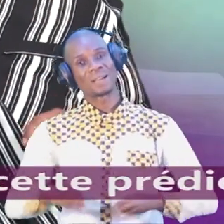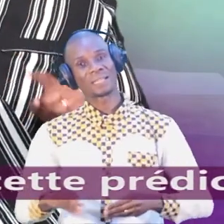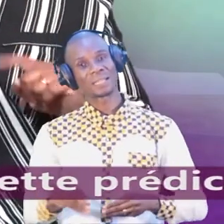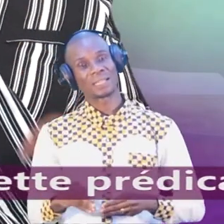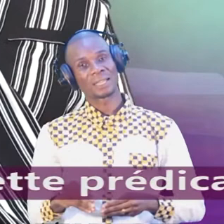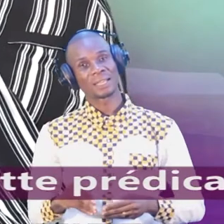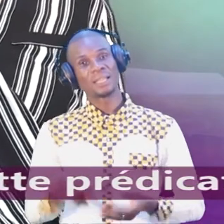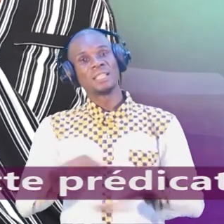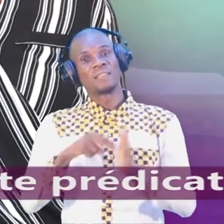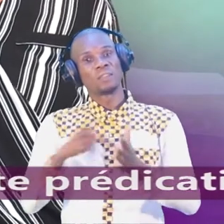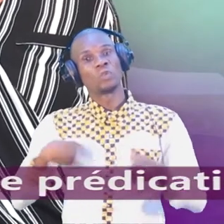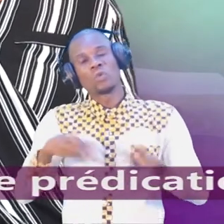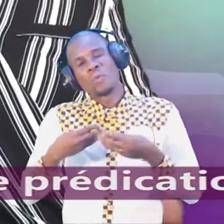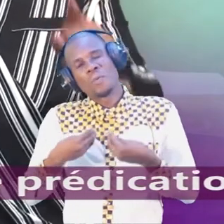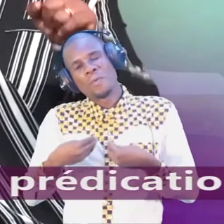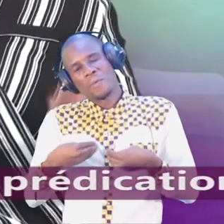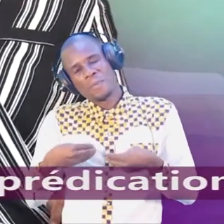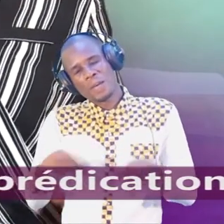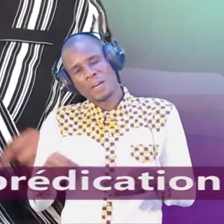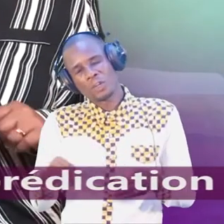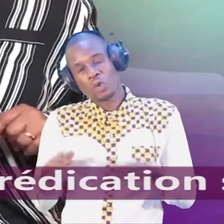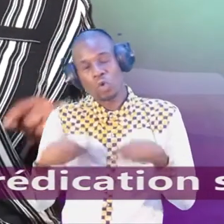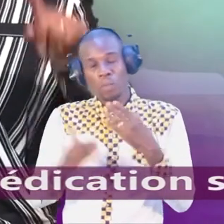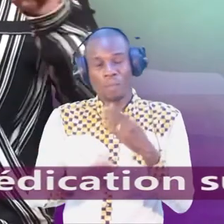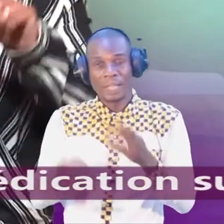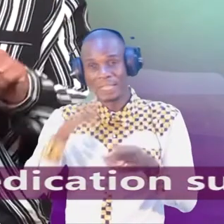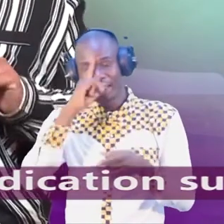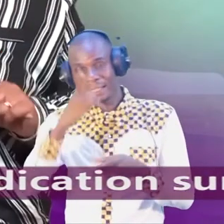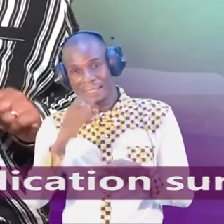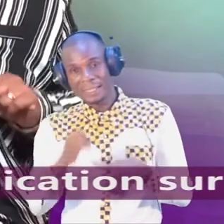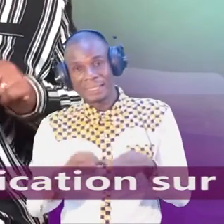ukimaliza chakula unakaa, utajaribiwa kuvuta sigara.